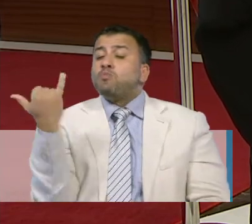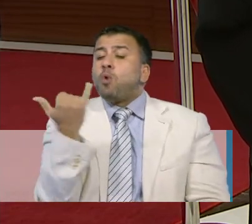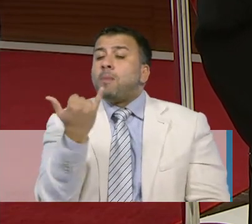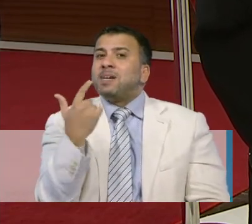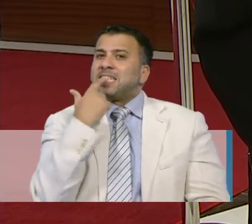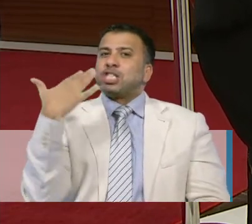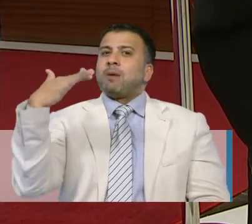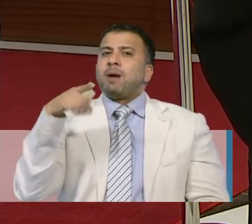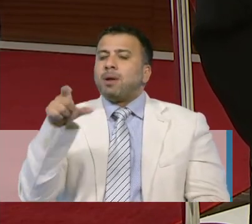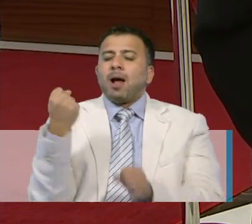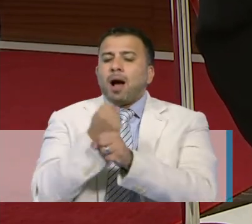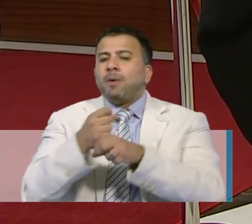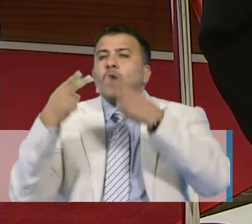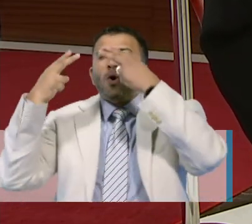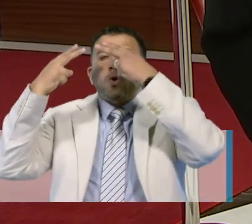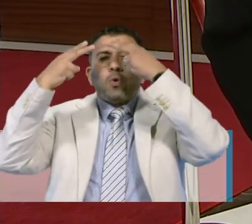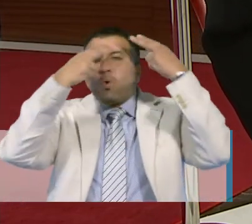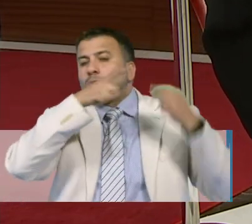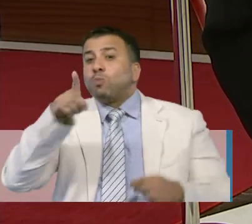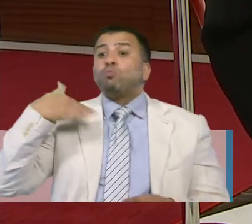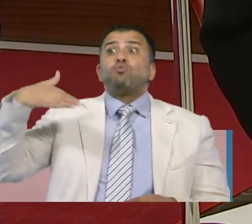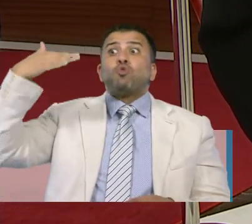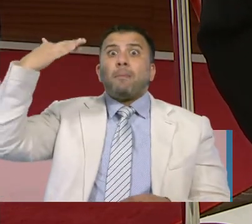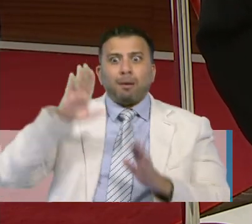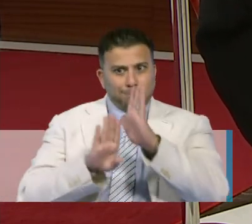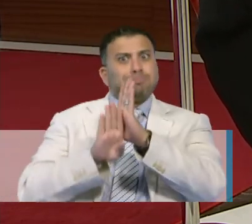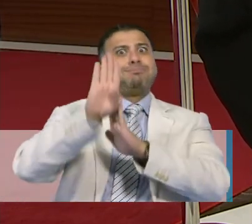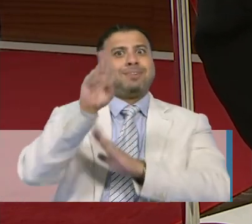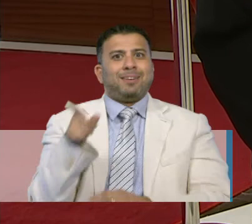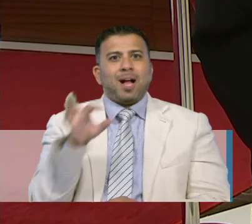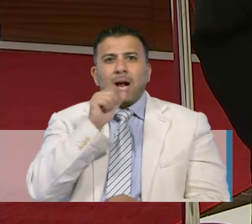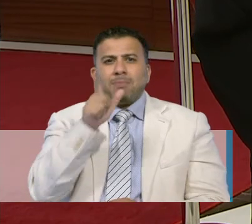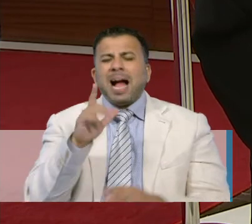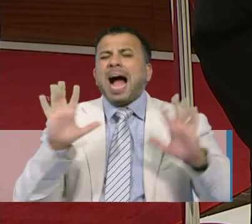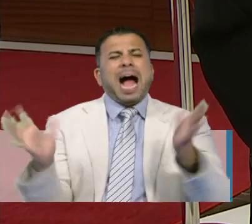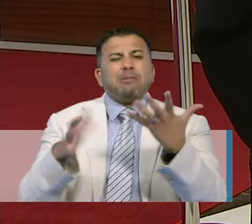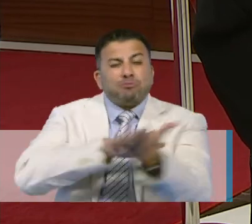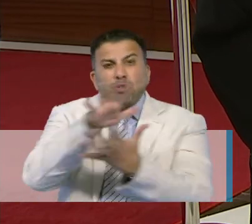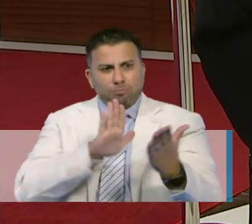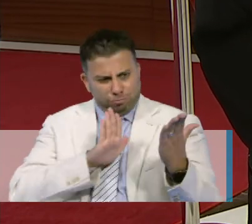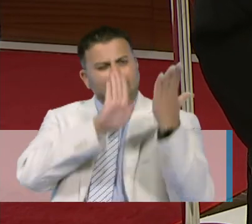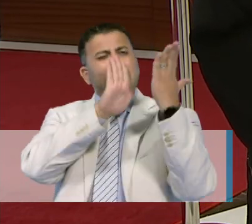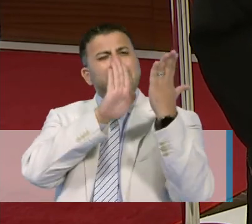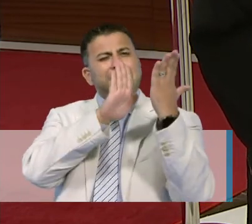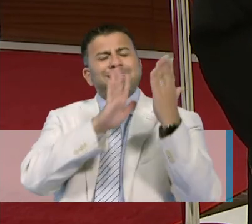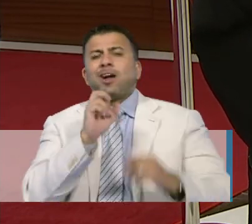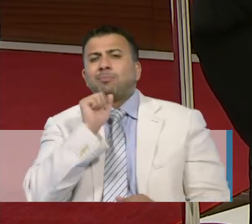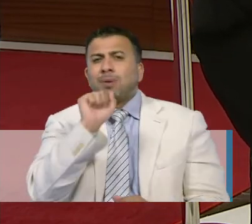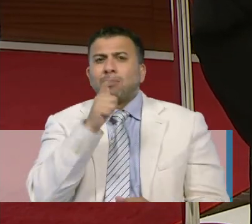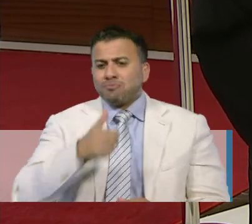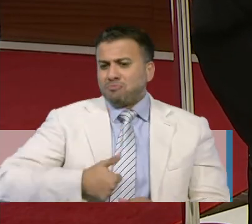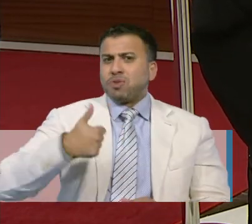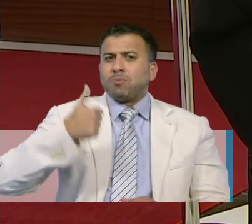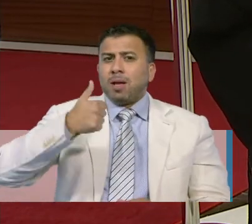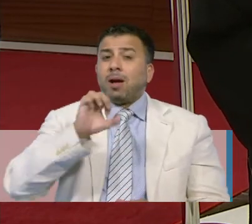أجل العمل برؤية مستقبلية واعدة لمواجهة جميع التحديات وتحقيق الإنجازات،